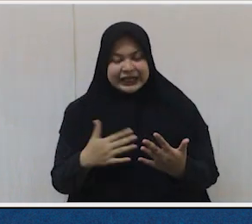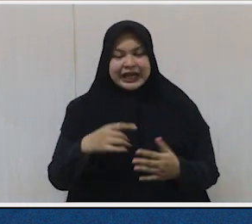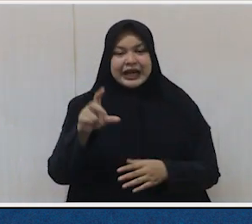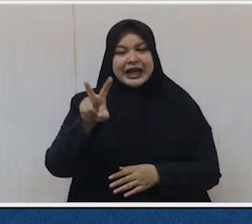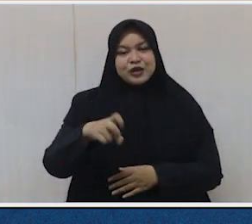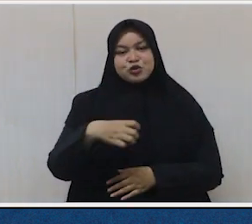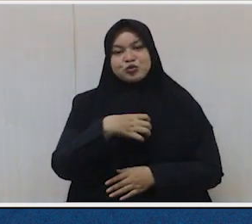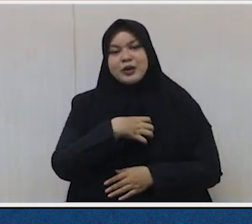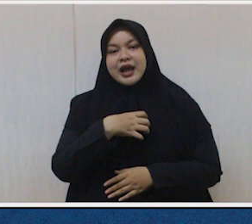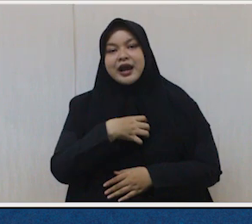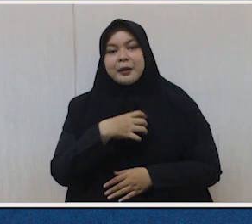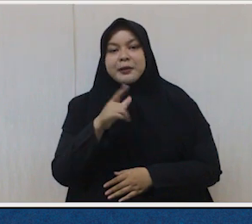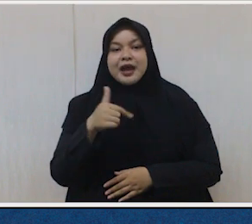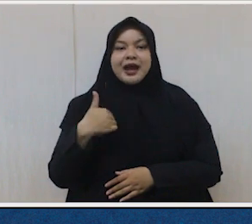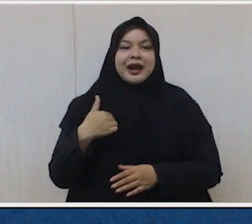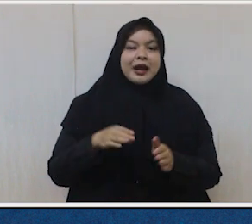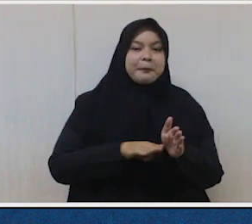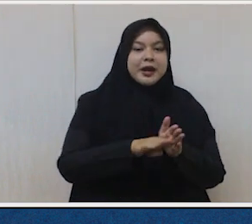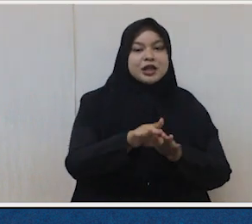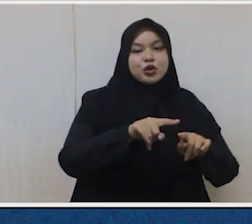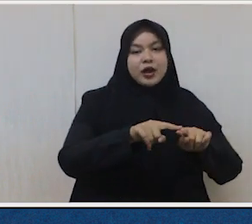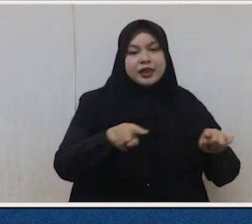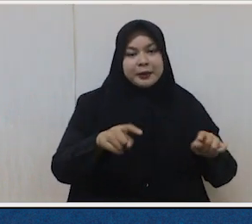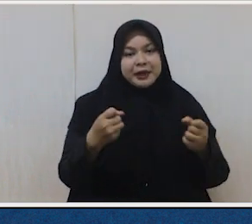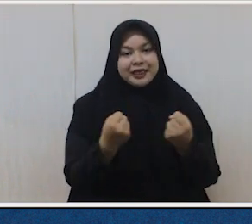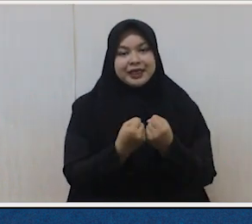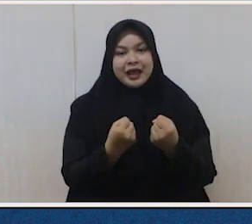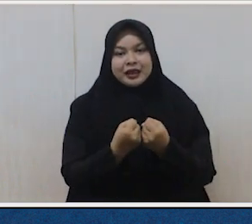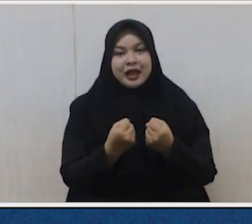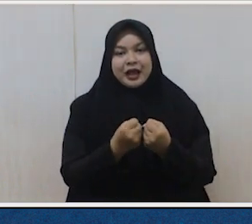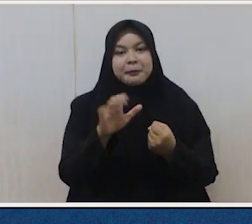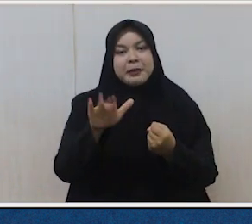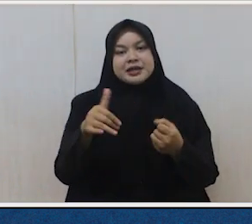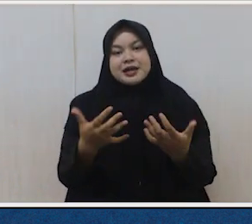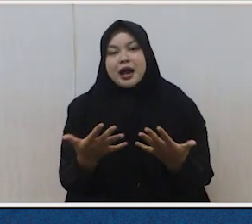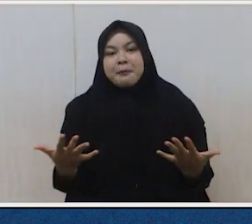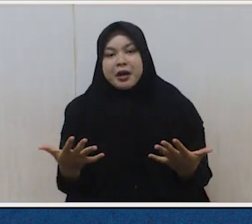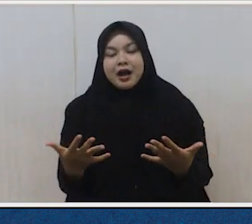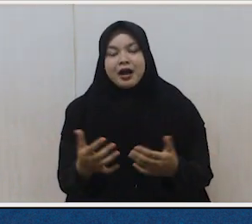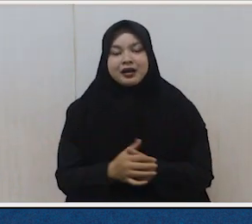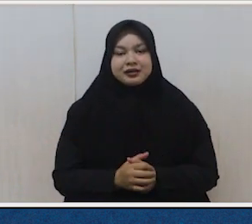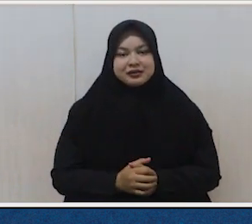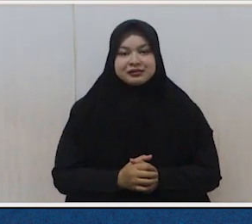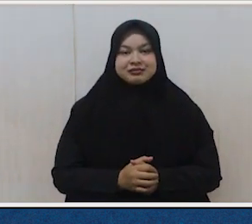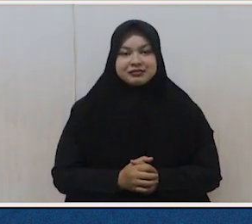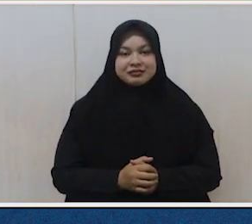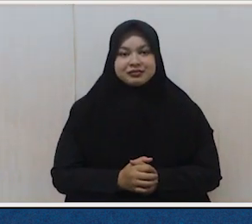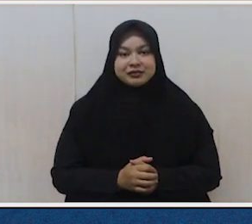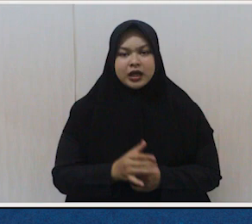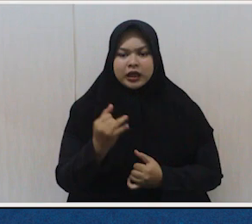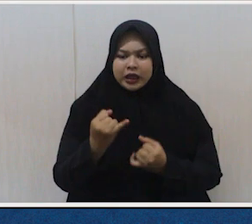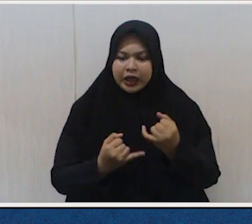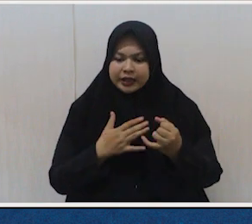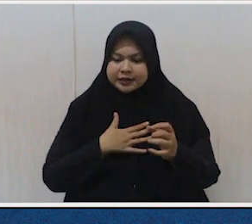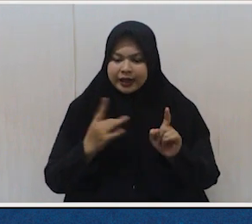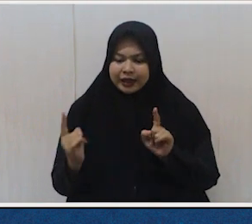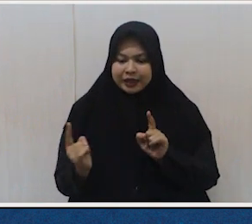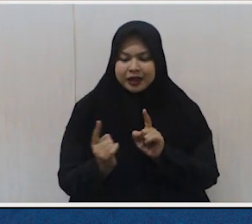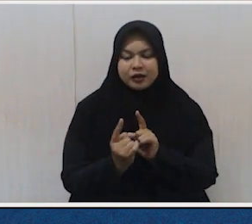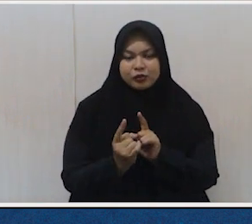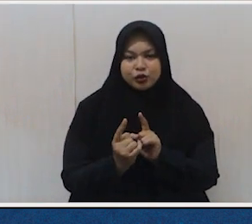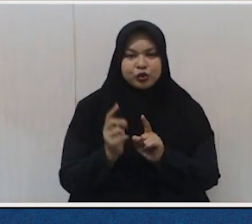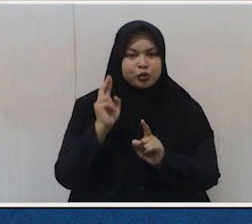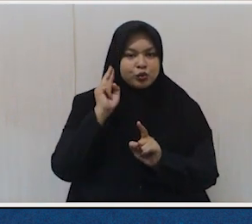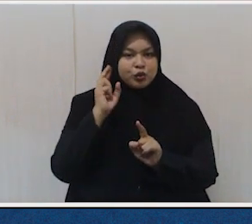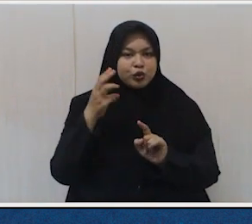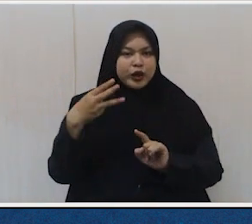harus maknai bahwa memang ada kemajuan tapi tantangannya masih apa misalkan terakhir saya ketemu eh